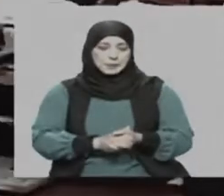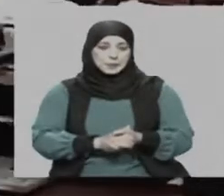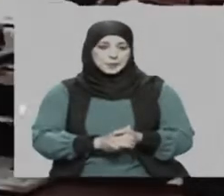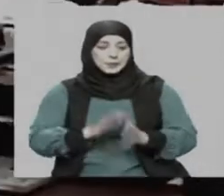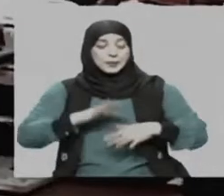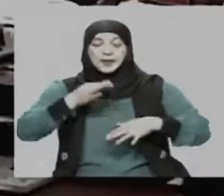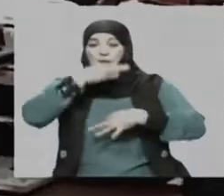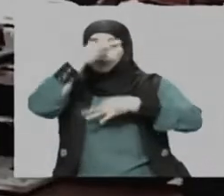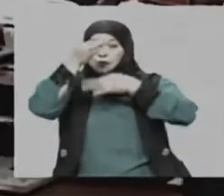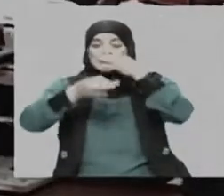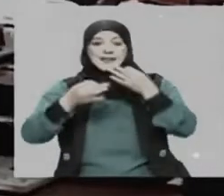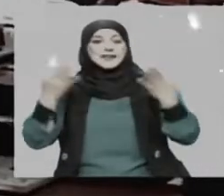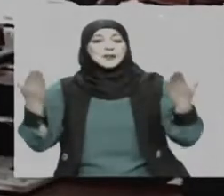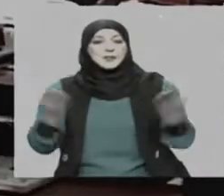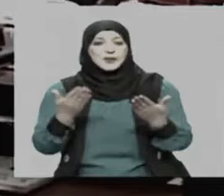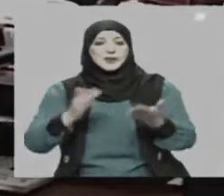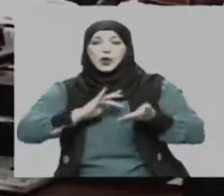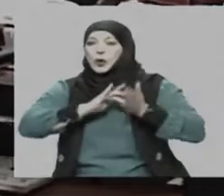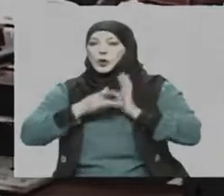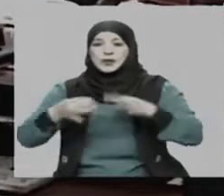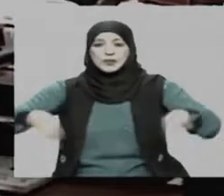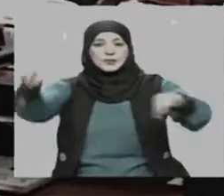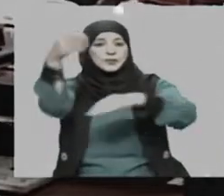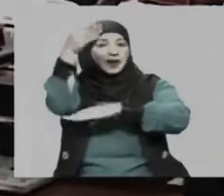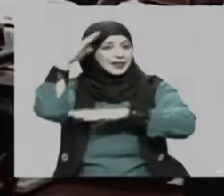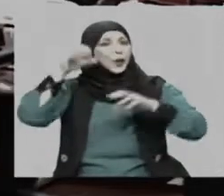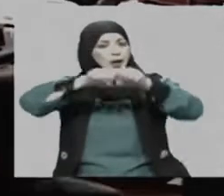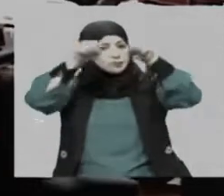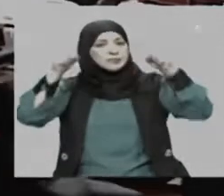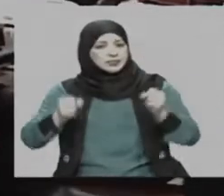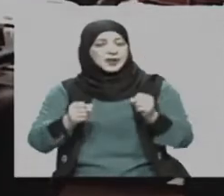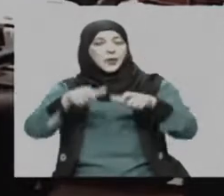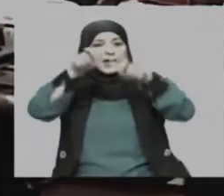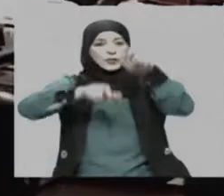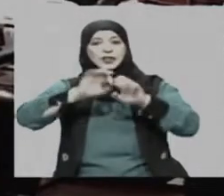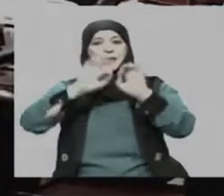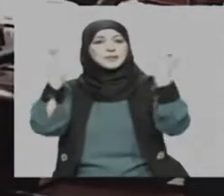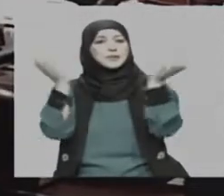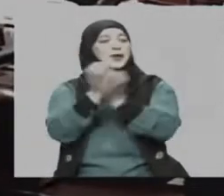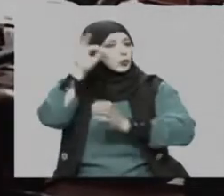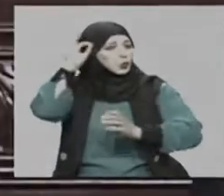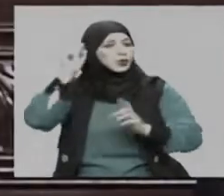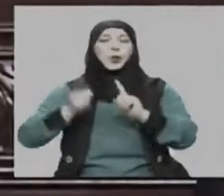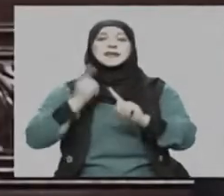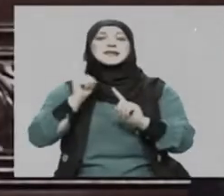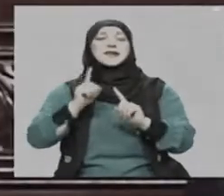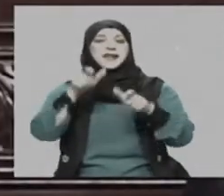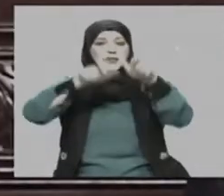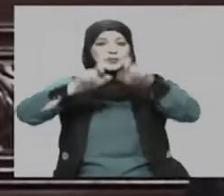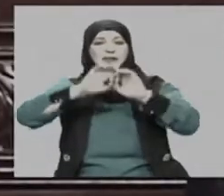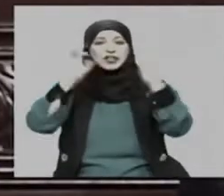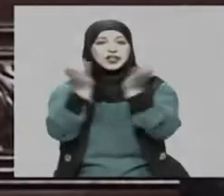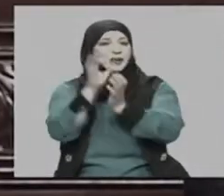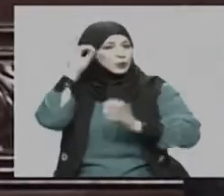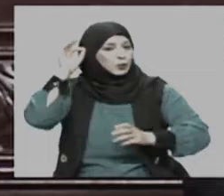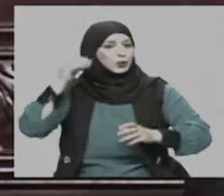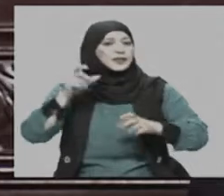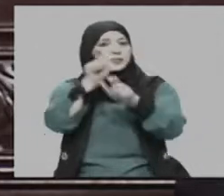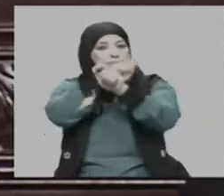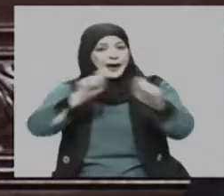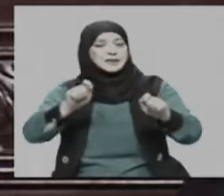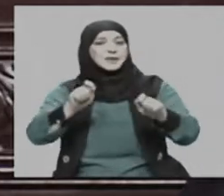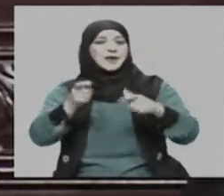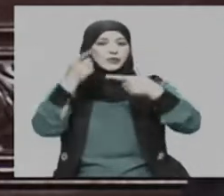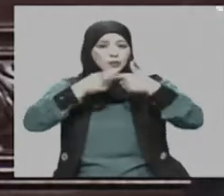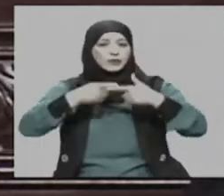قلت كل الدولة وكل الشعب التونسي وخاصة الشعب التونسي التزم وتعب،